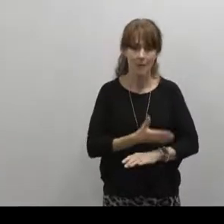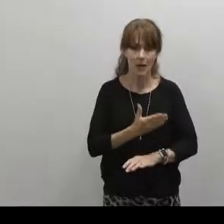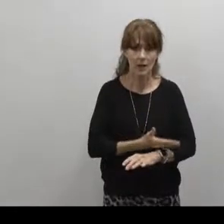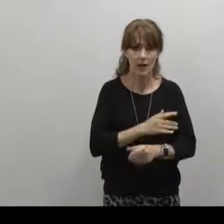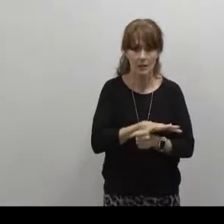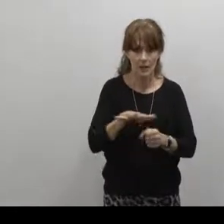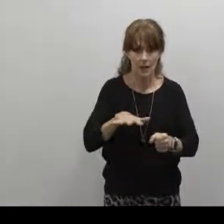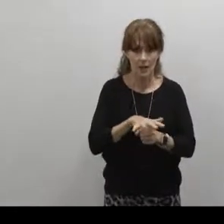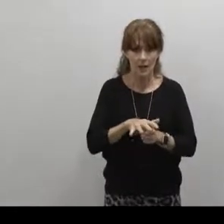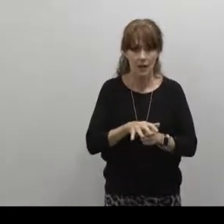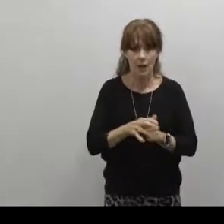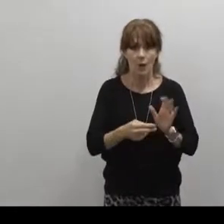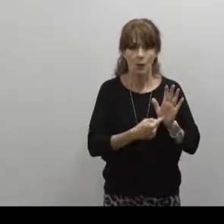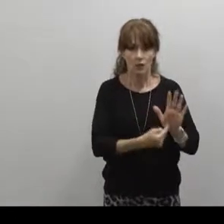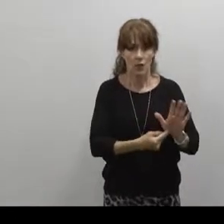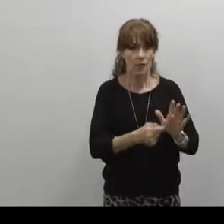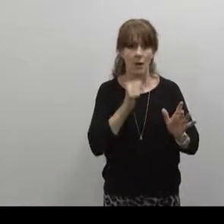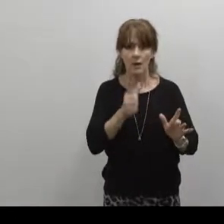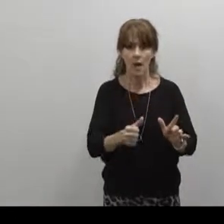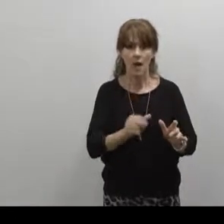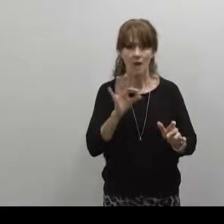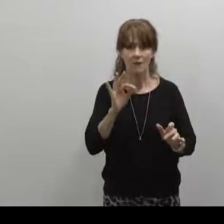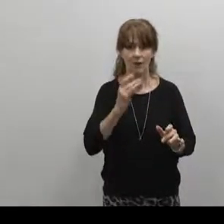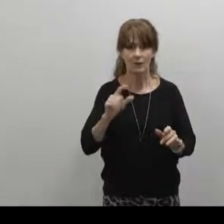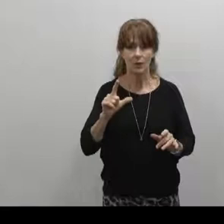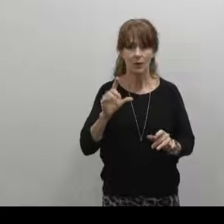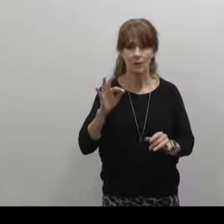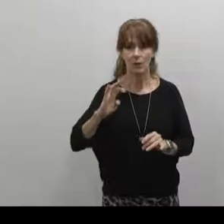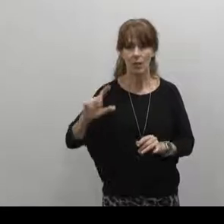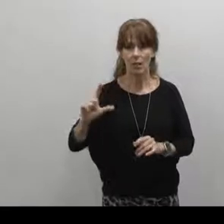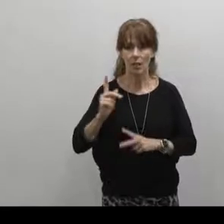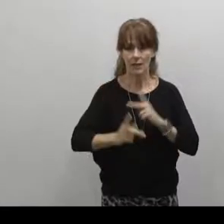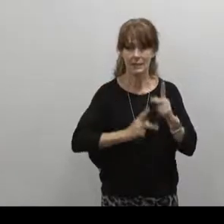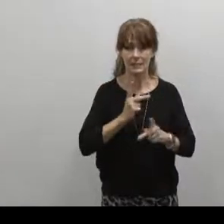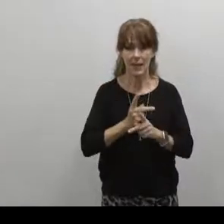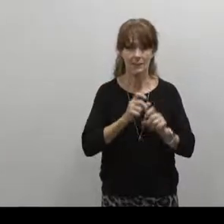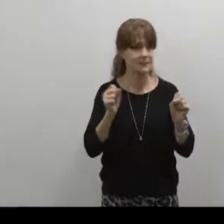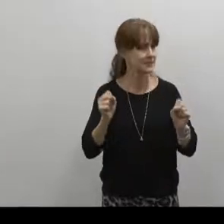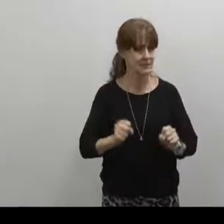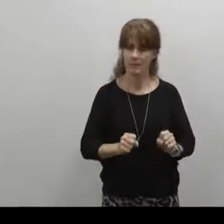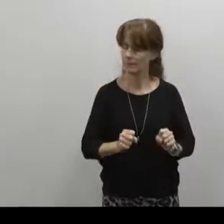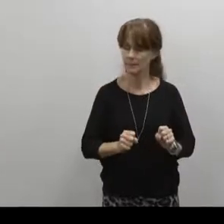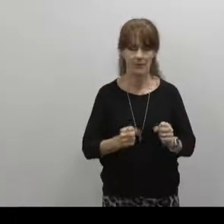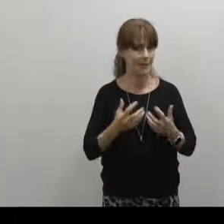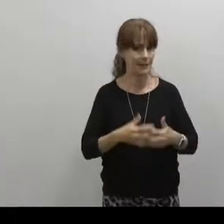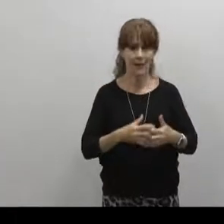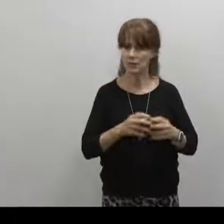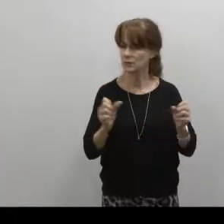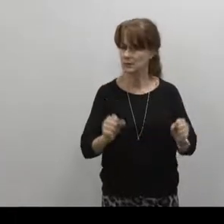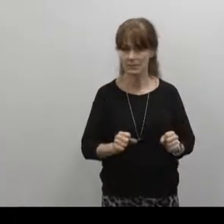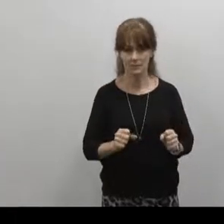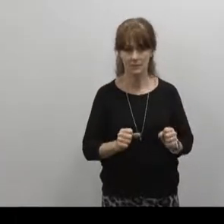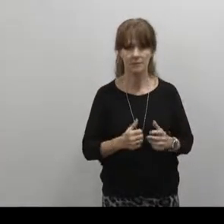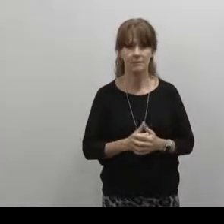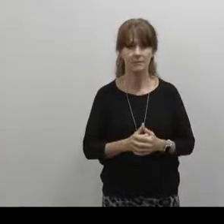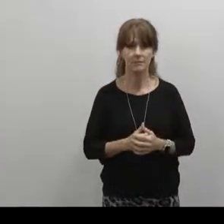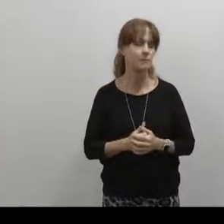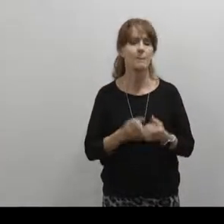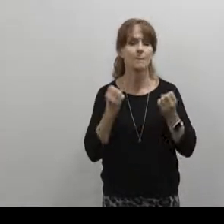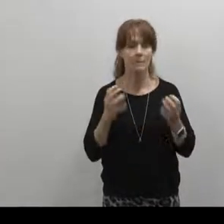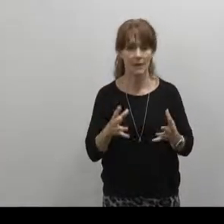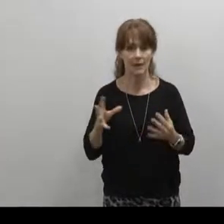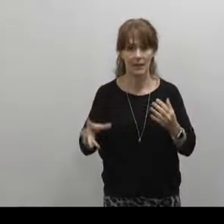o đảm bảo dân thưa lùm hó ai về thay máy hay là ai tập nớp propon